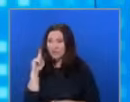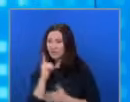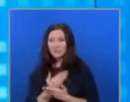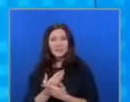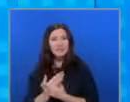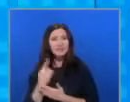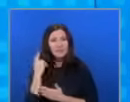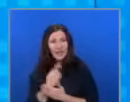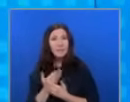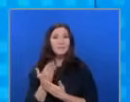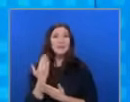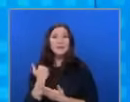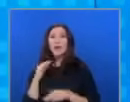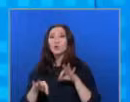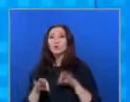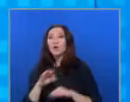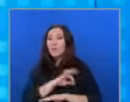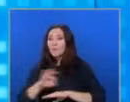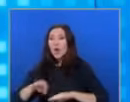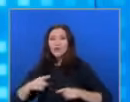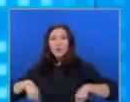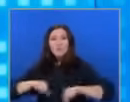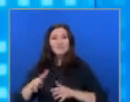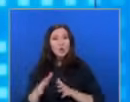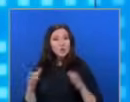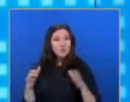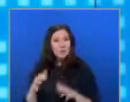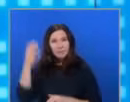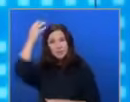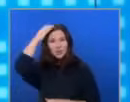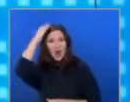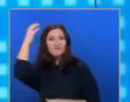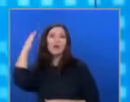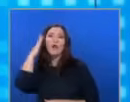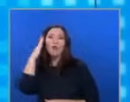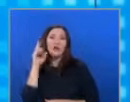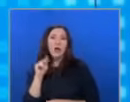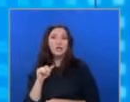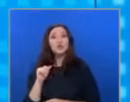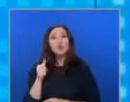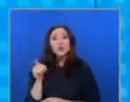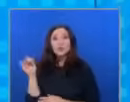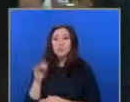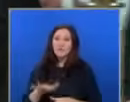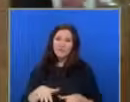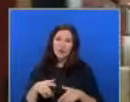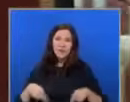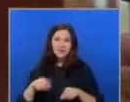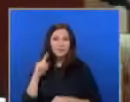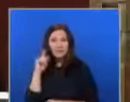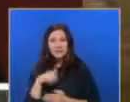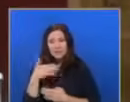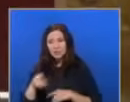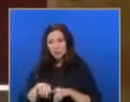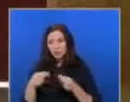преди гласуването на проекто кабинета в Народното събрание. Държавният глава заяви, че ще бъде утре в пленарната зала. Ден,